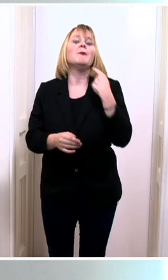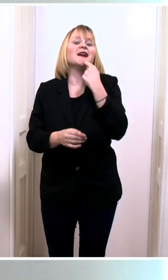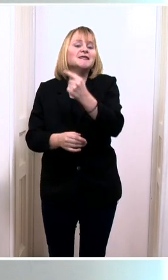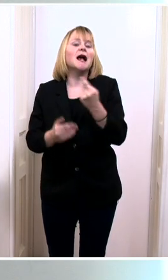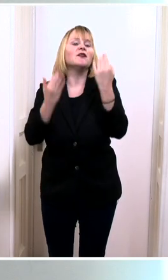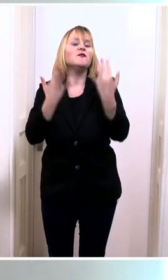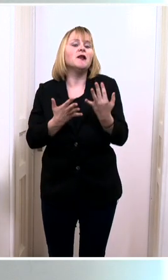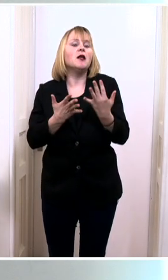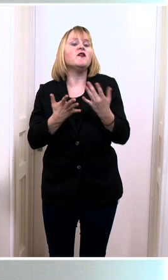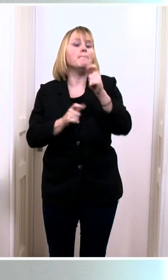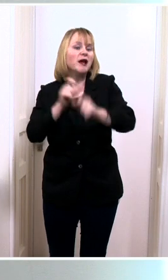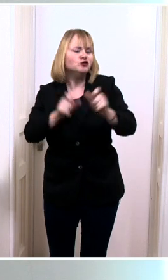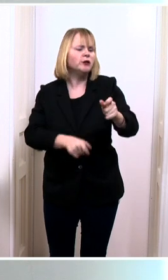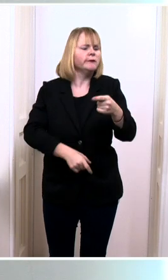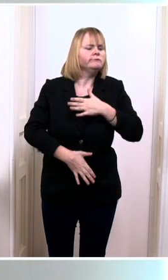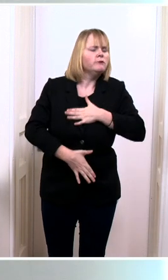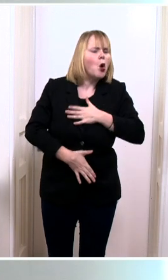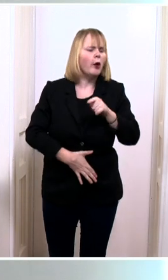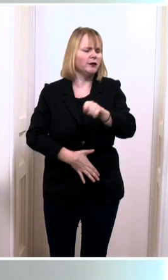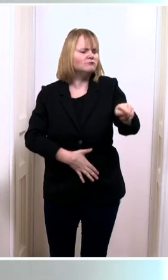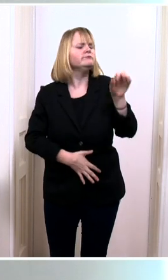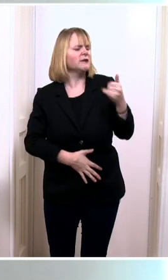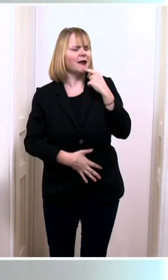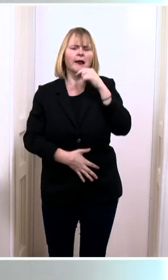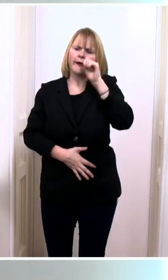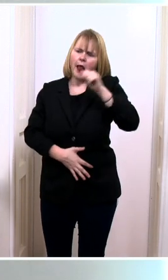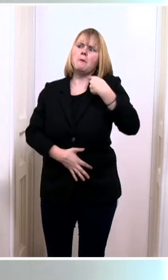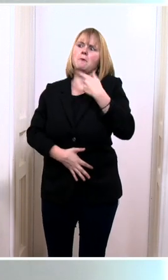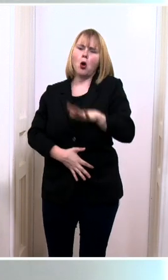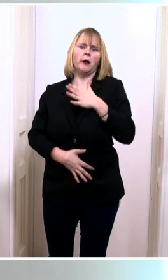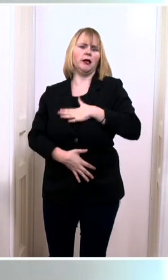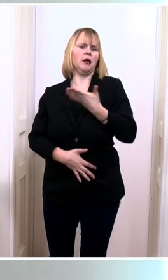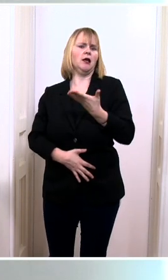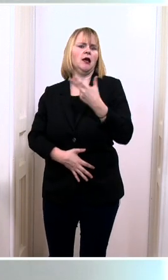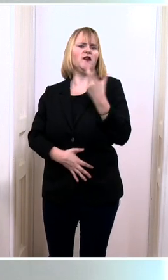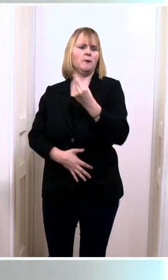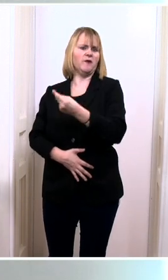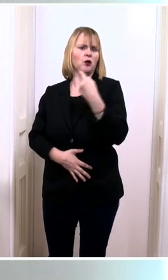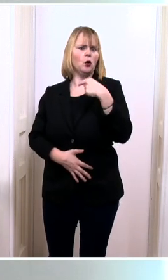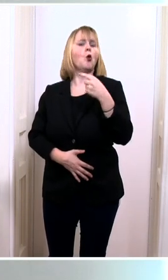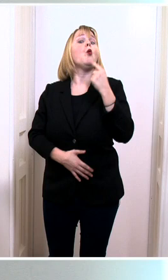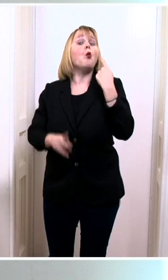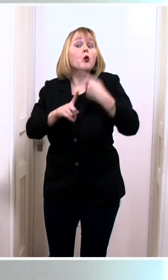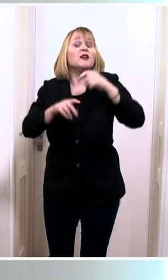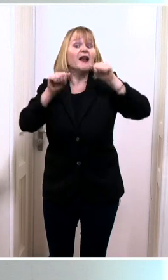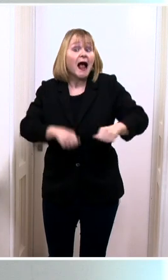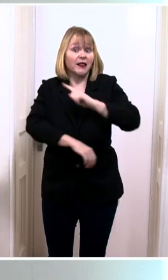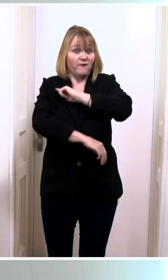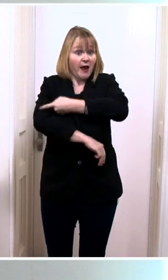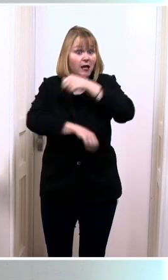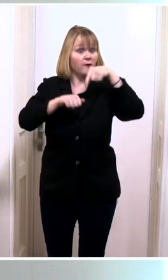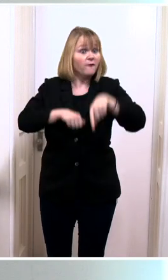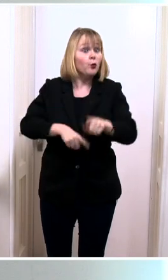einem Pflegeheim sich impfen lassen wollen und auch können, also von der Impffähigkeit her? Das können wir noch nicht sagen.